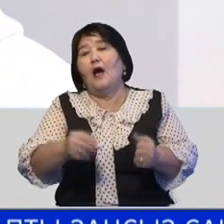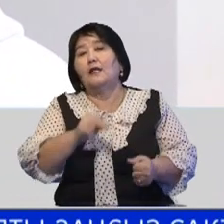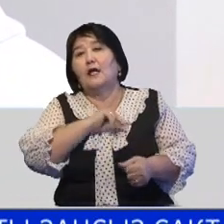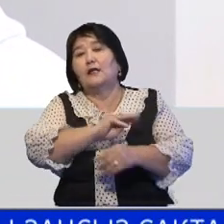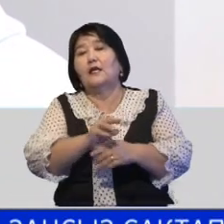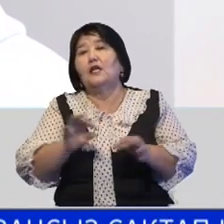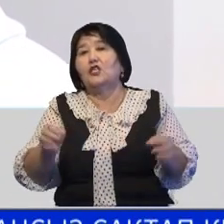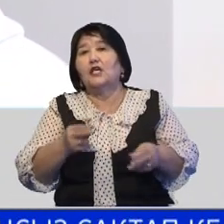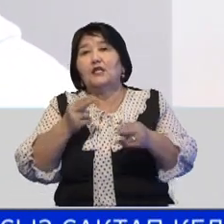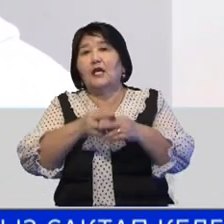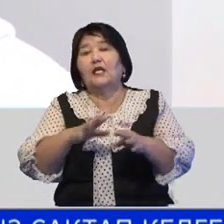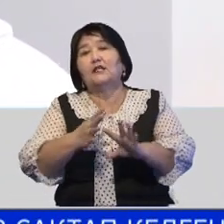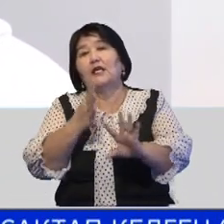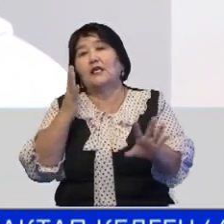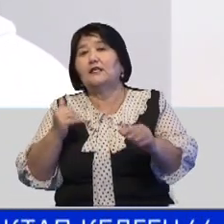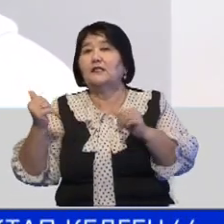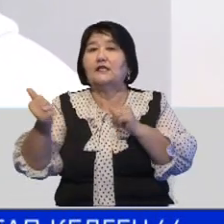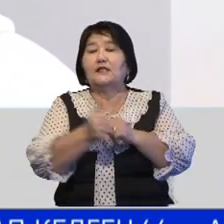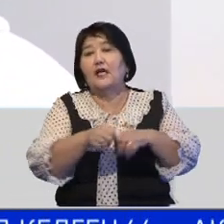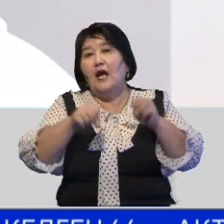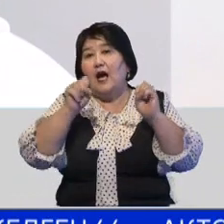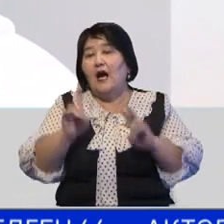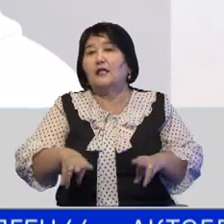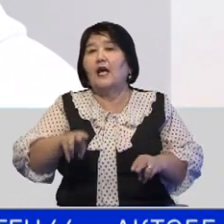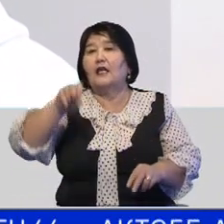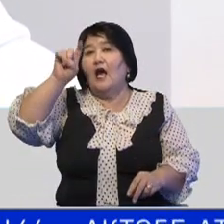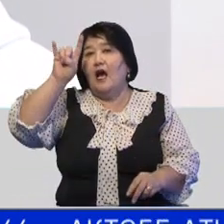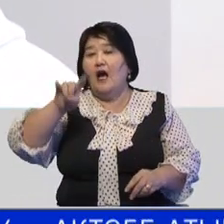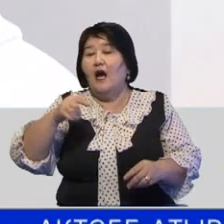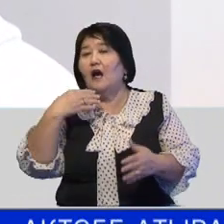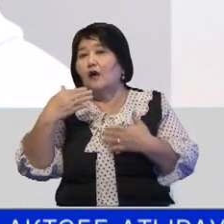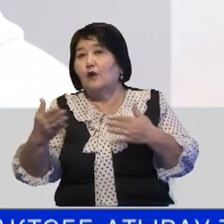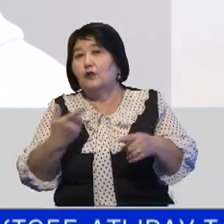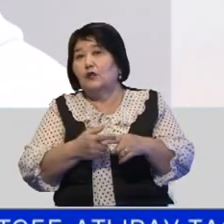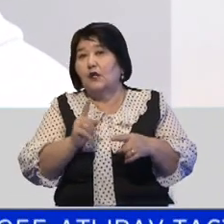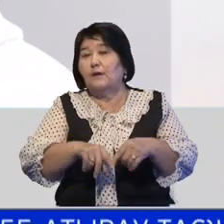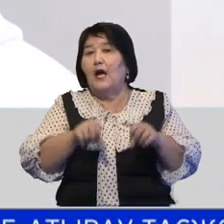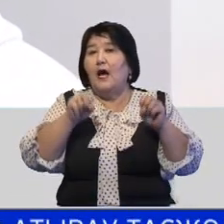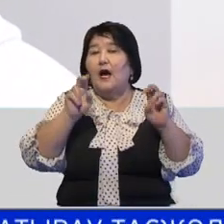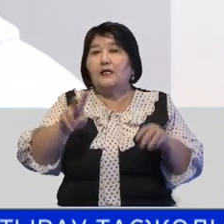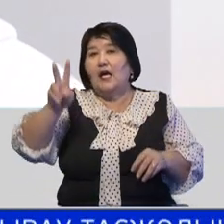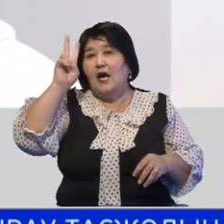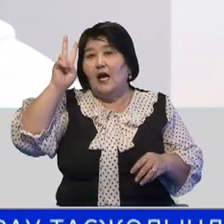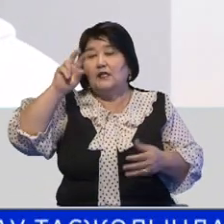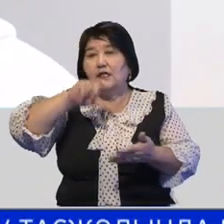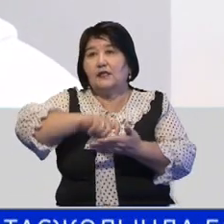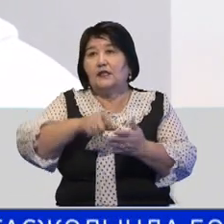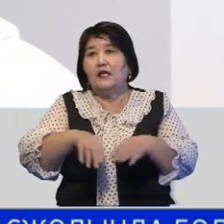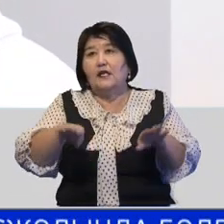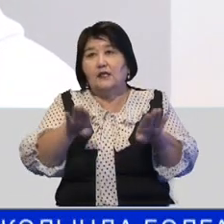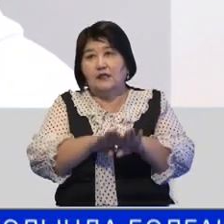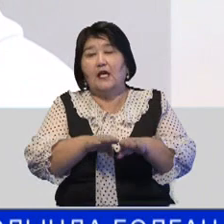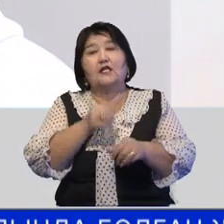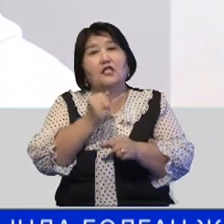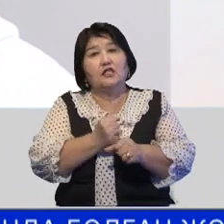ешқандай кедергісіз, кезектен тыс арнайы окошкілердің болуы және мүгедектігі бар жандарға арналған арнайы әжетханалардың талапқа сай жұмыс